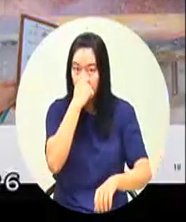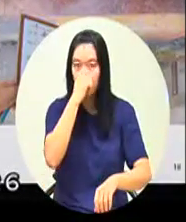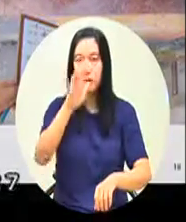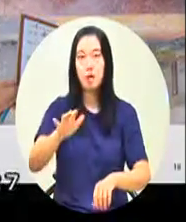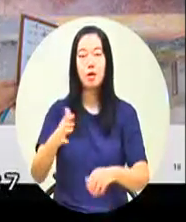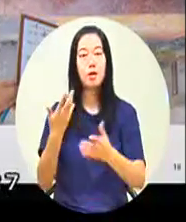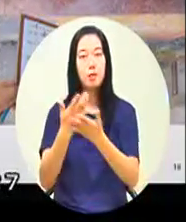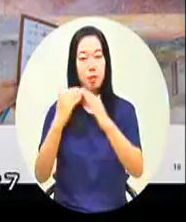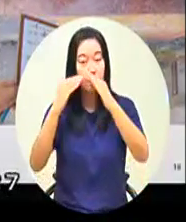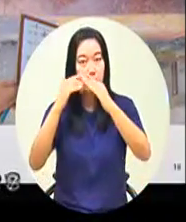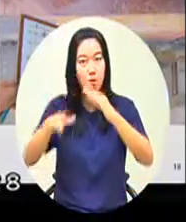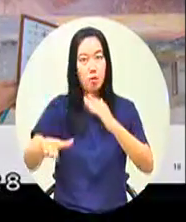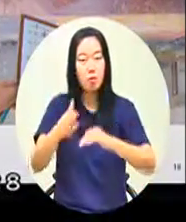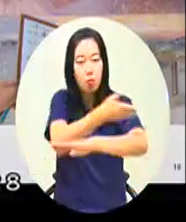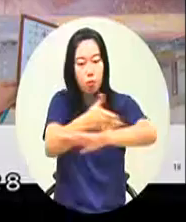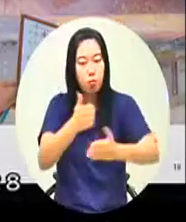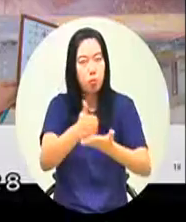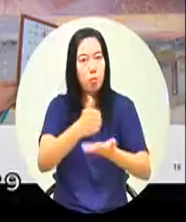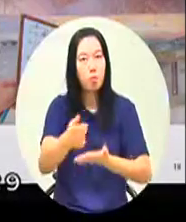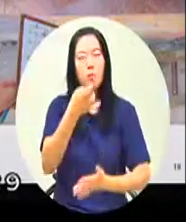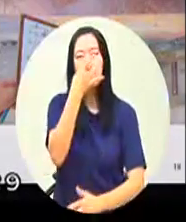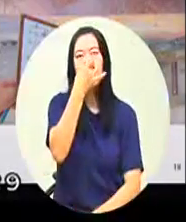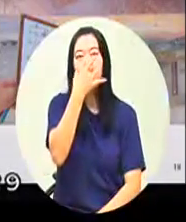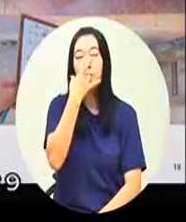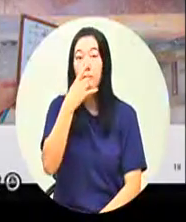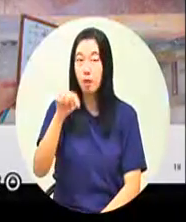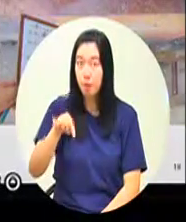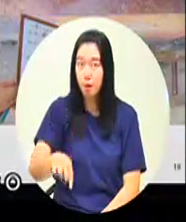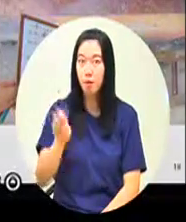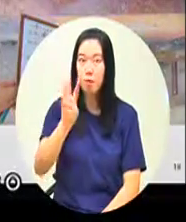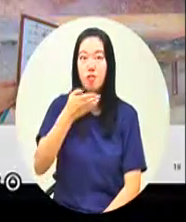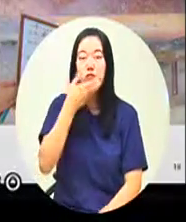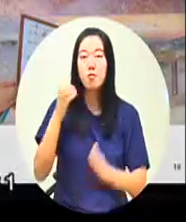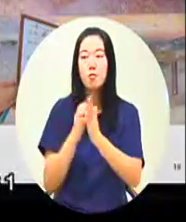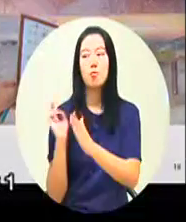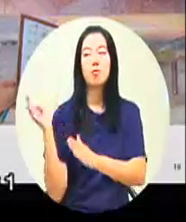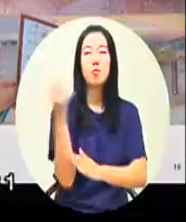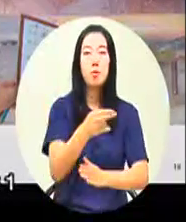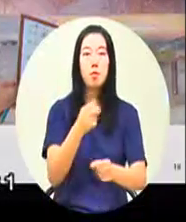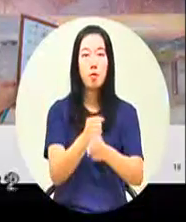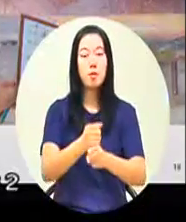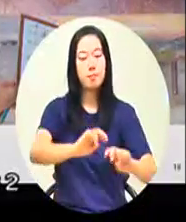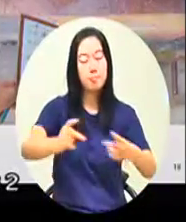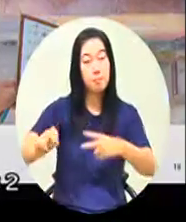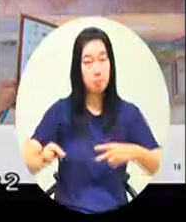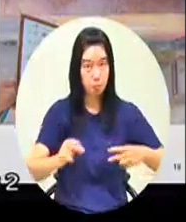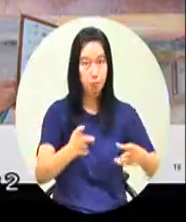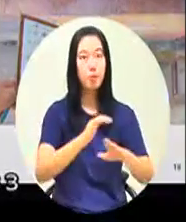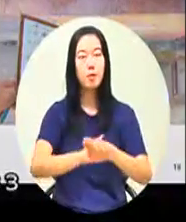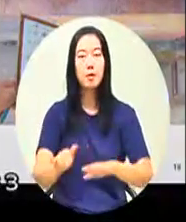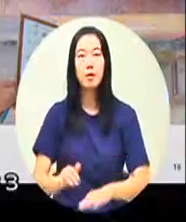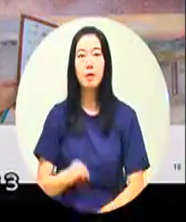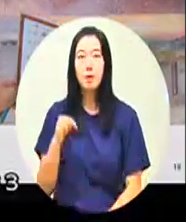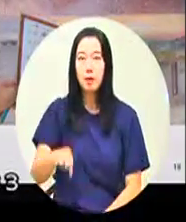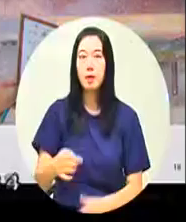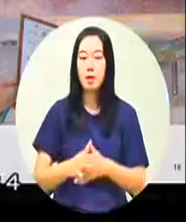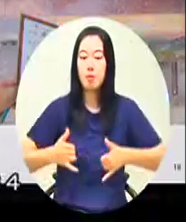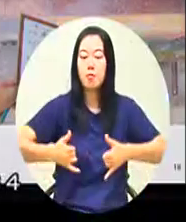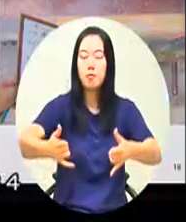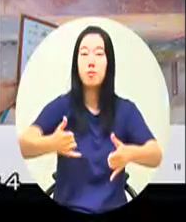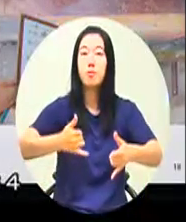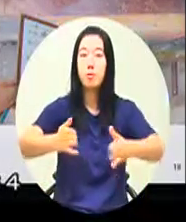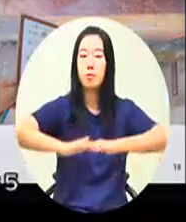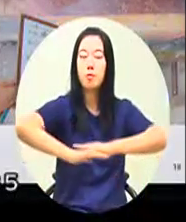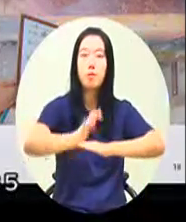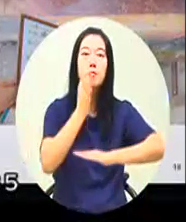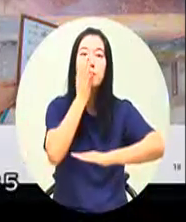端的排水不良，那局里面就会马上派工去做一个清理的动作。那另外为了保持路平，也办理